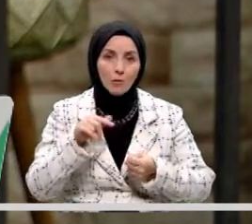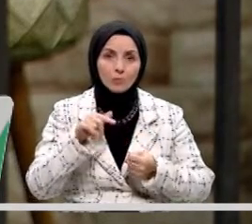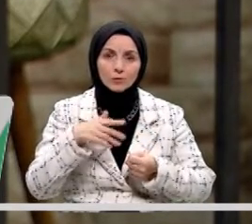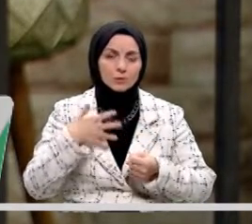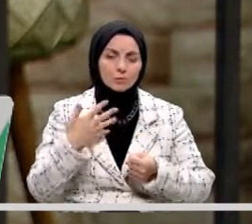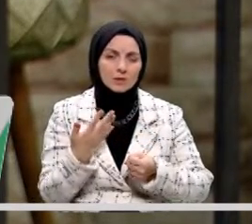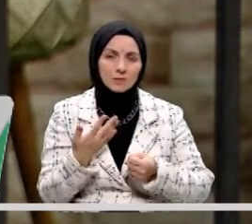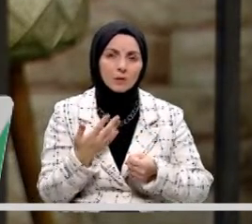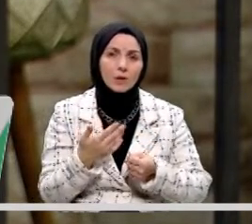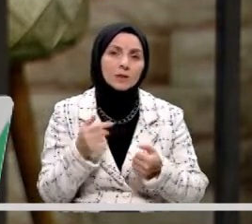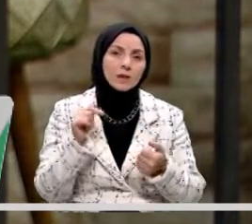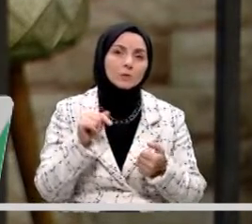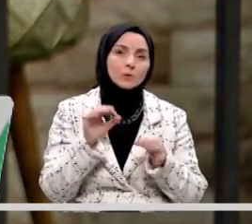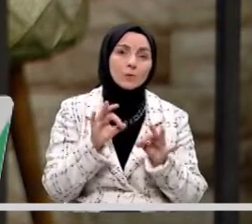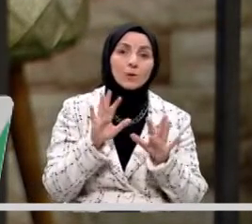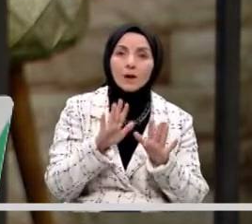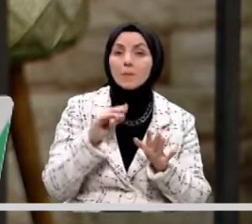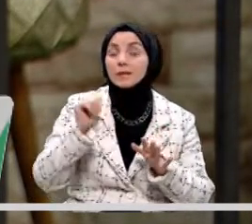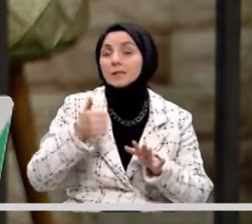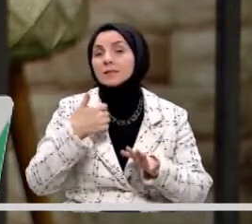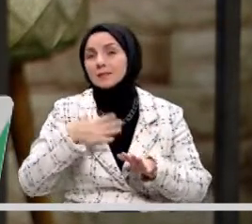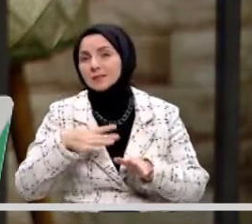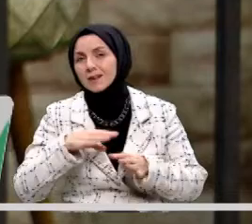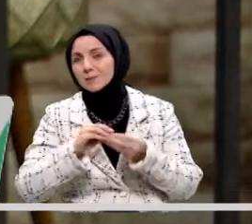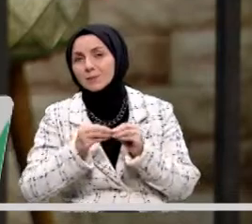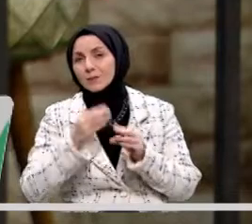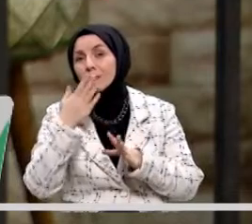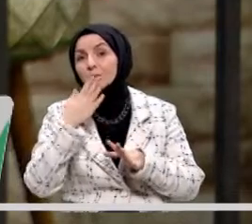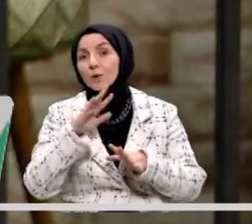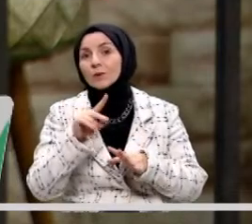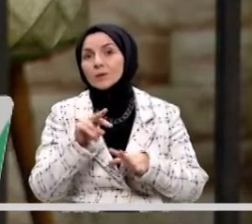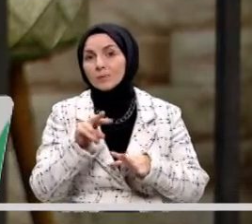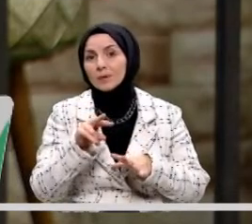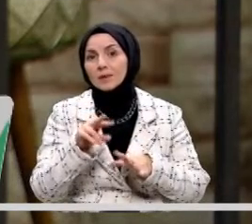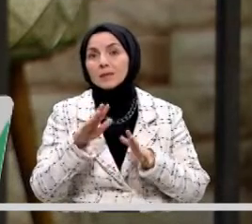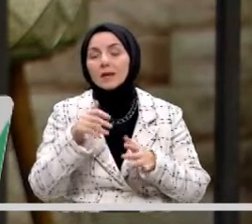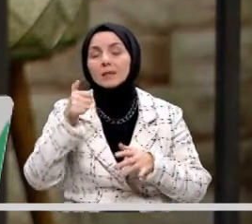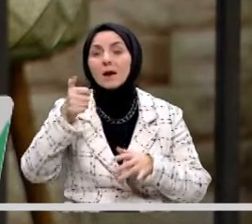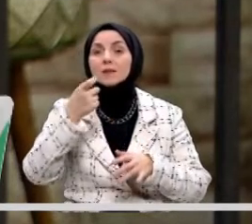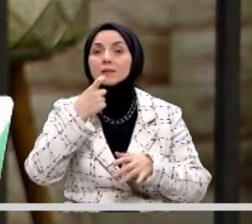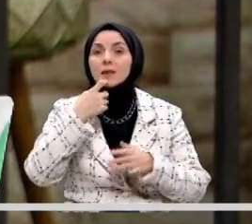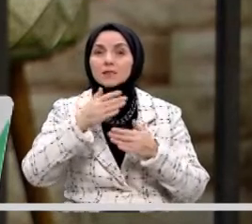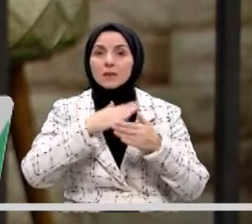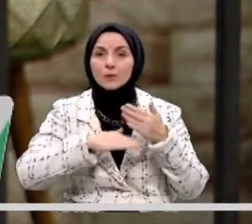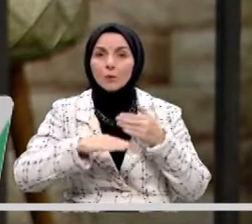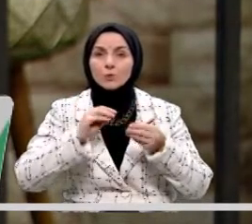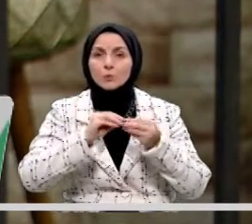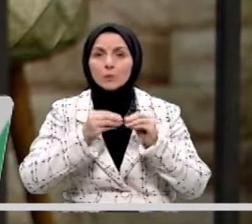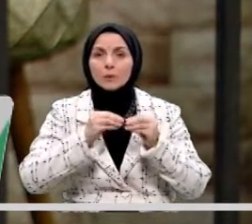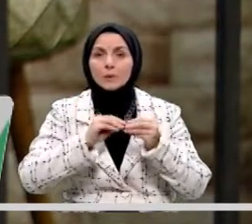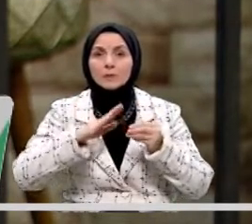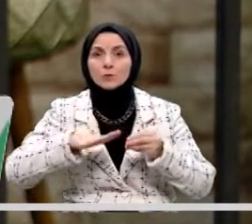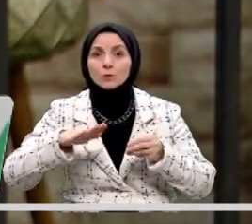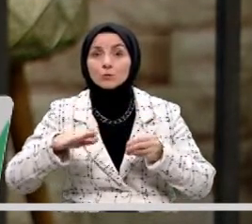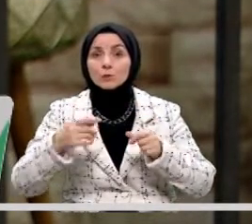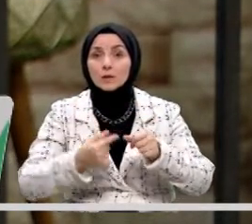problem yok gibi yani 6 yaşından önce çocuklarımıza problemleri hissettirmeyin hissettiririm hissettirmeyin ağzınızdan da